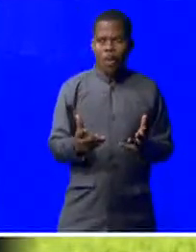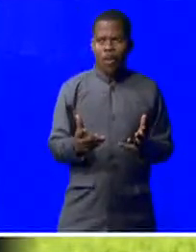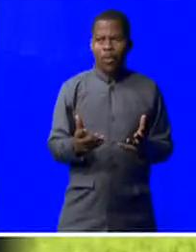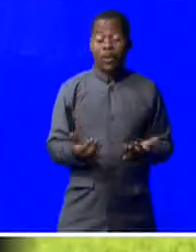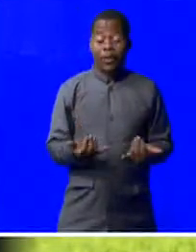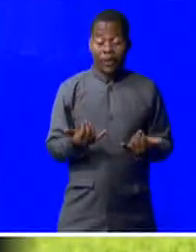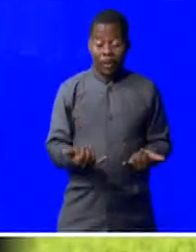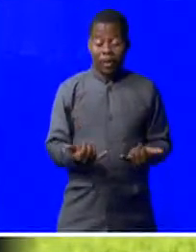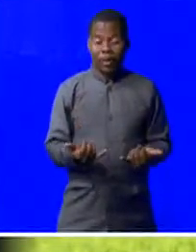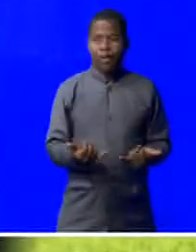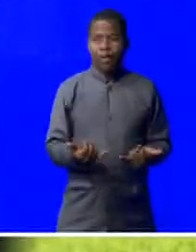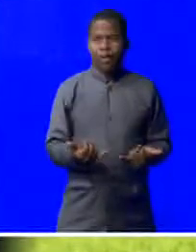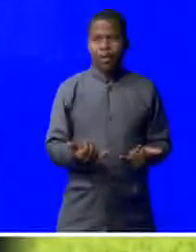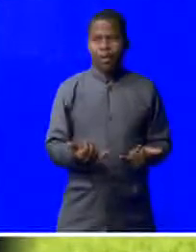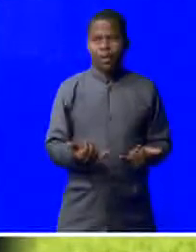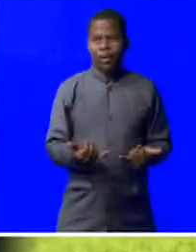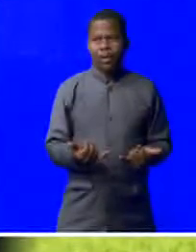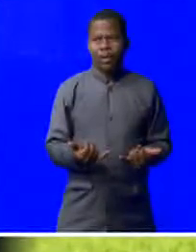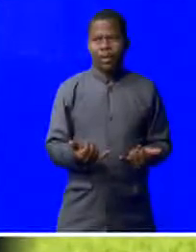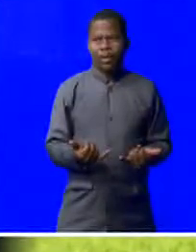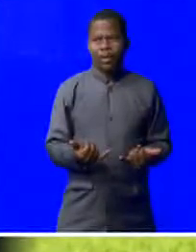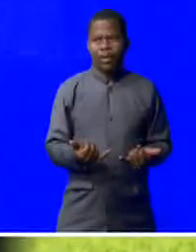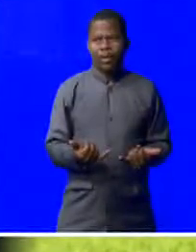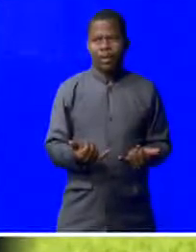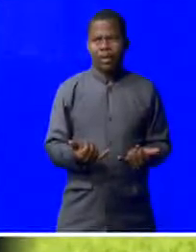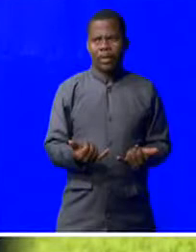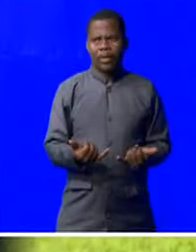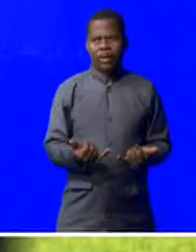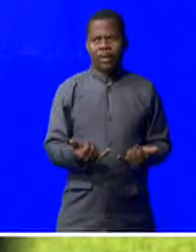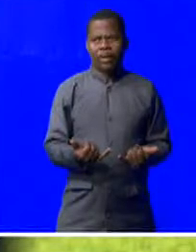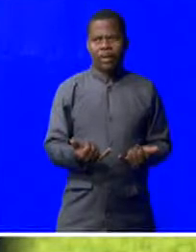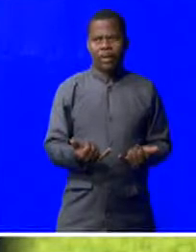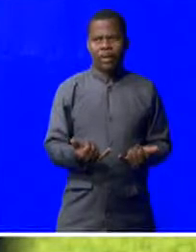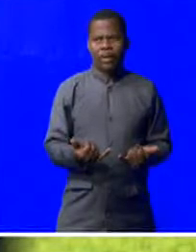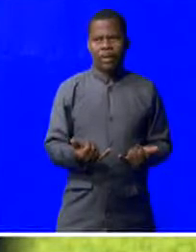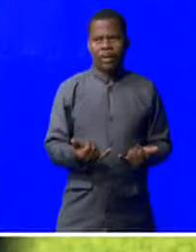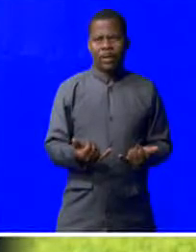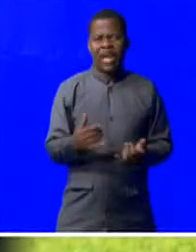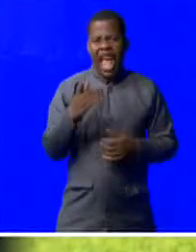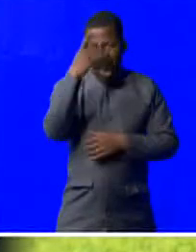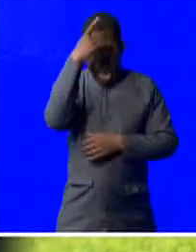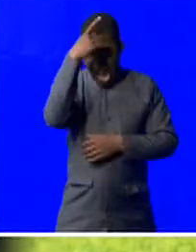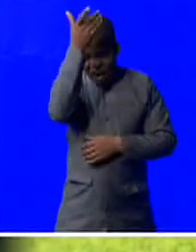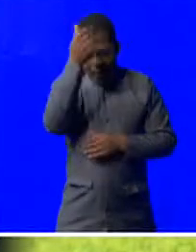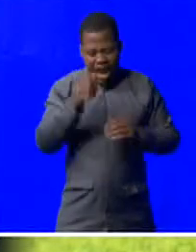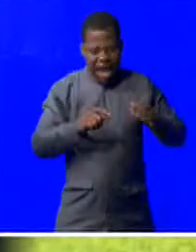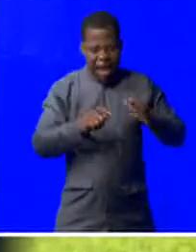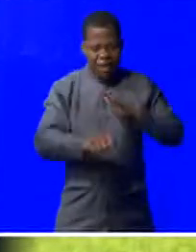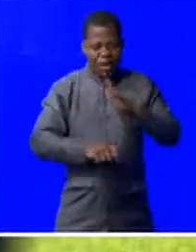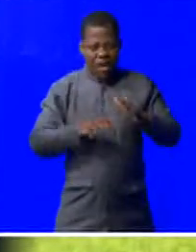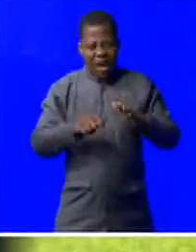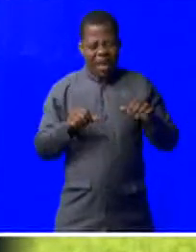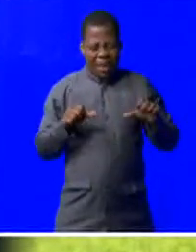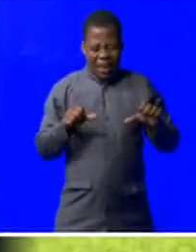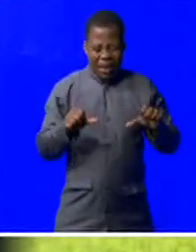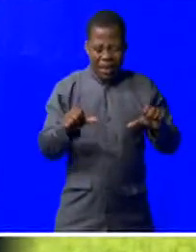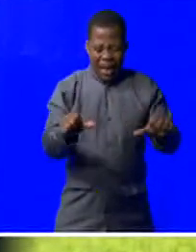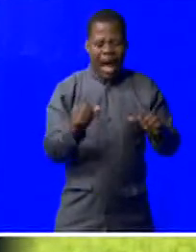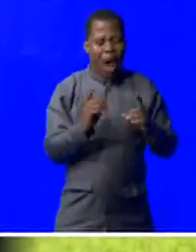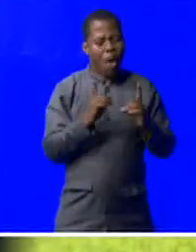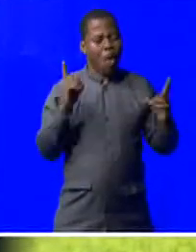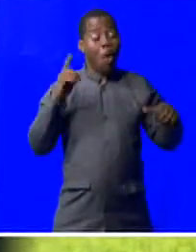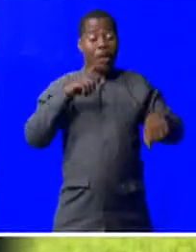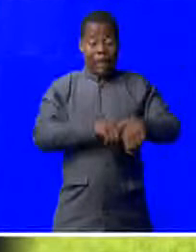kwanyalo silo sikhulu ukuthatha lici kuthi kwentekele imisebenzi ya government uma kune